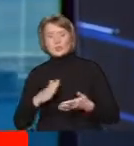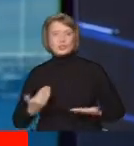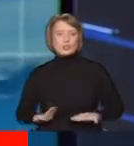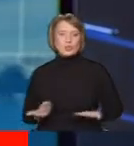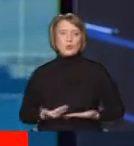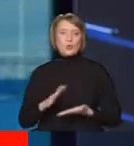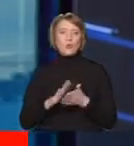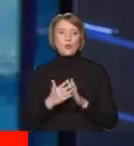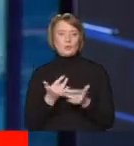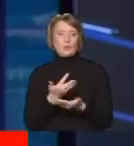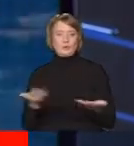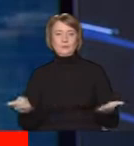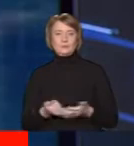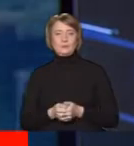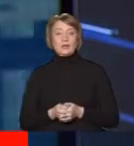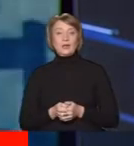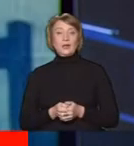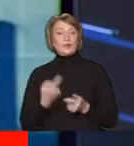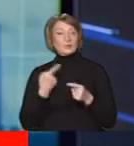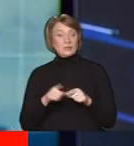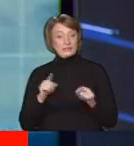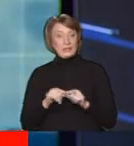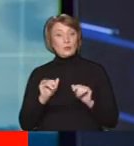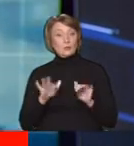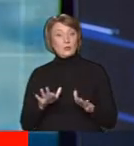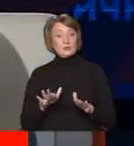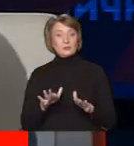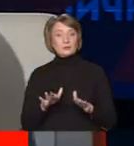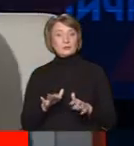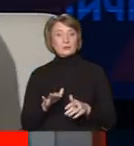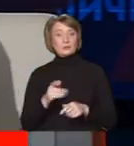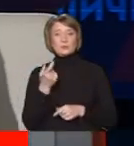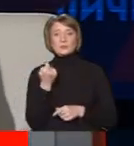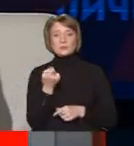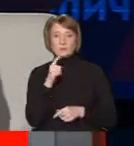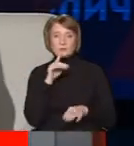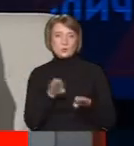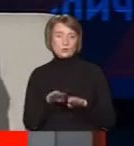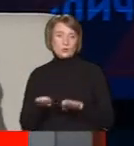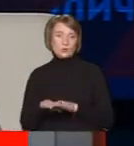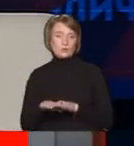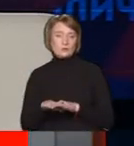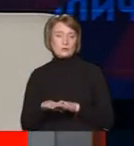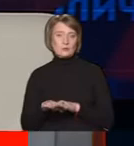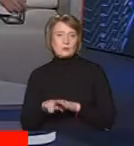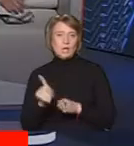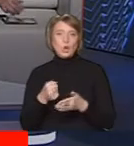інше. І з цього приводу виглядають всі трошки схожі. І